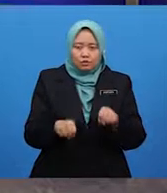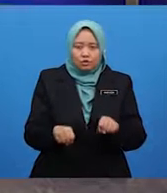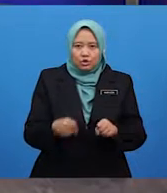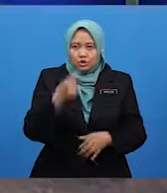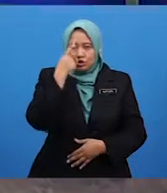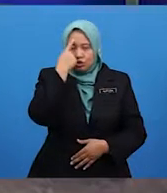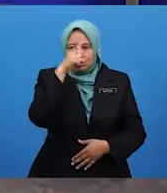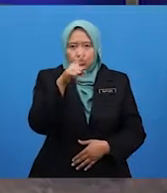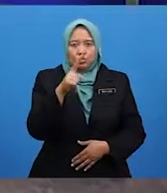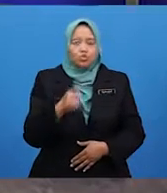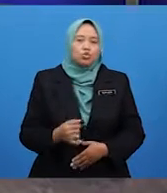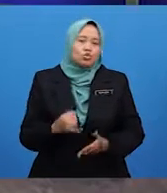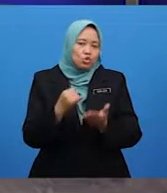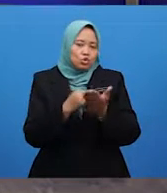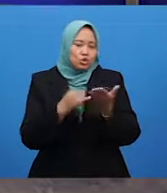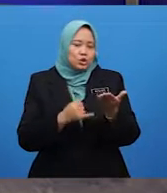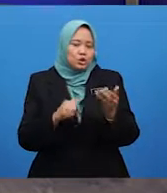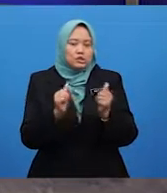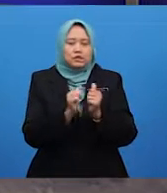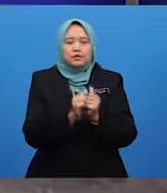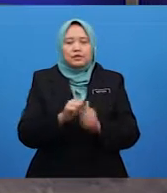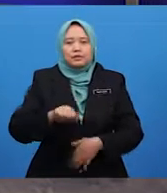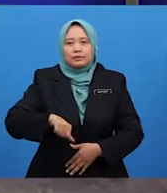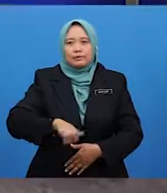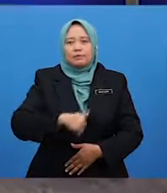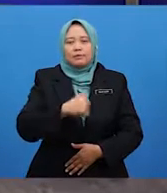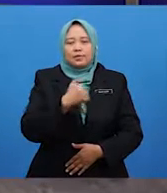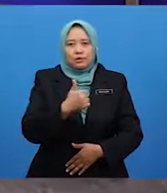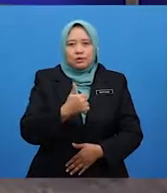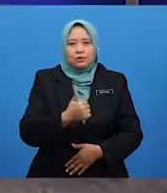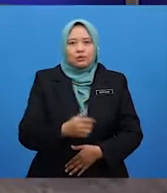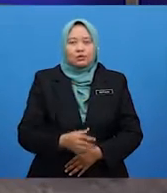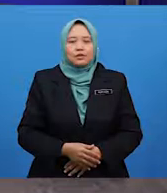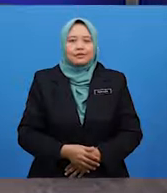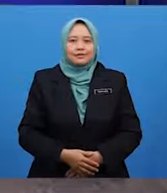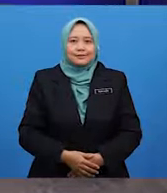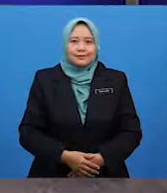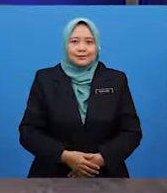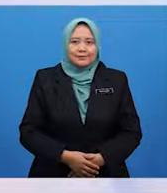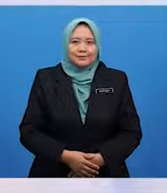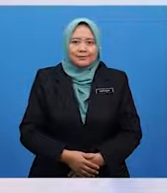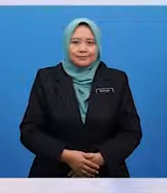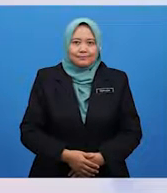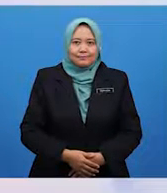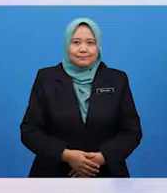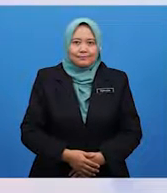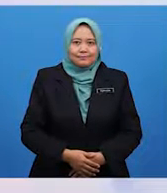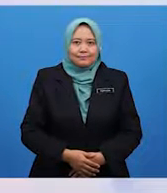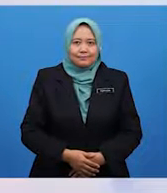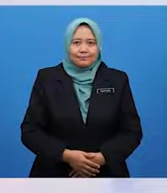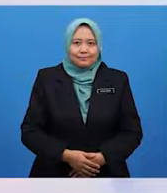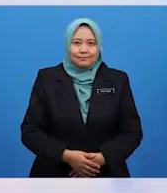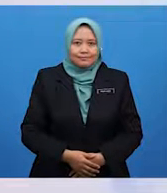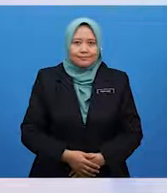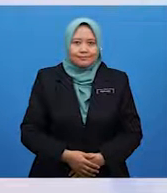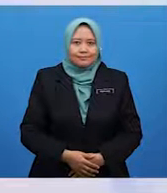Arif? Betul sekali. Ya, dan di sebelah kita ni Cikgu Arif, kita boleh lihat suasana pelajar-pelajar menghasilkan karya. Cuba lihat. Di sebelah